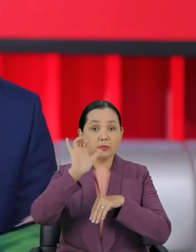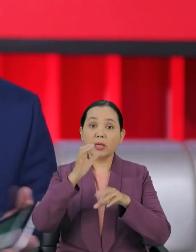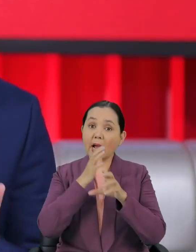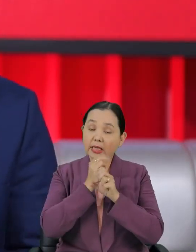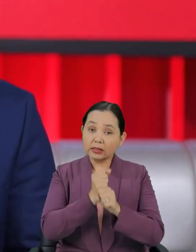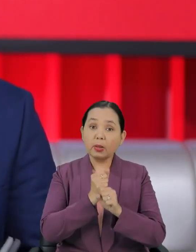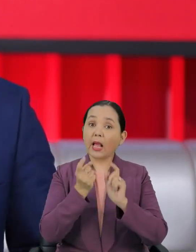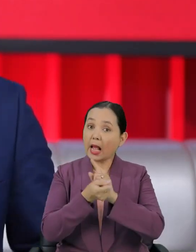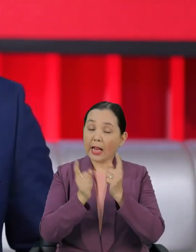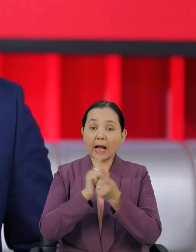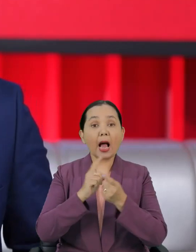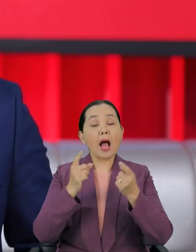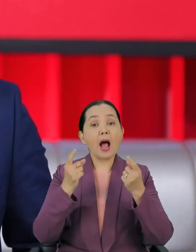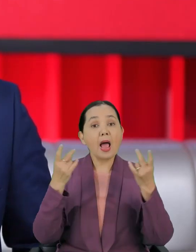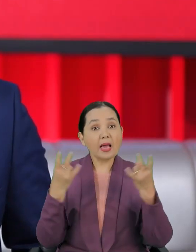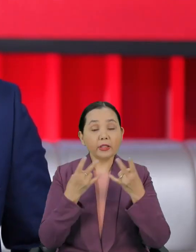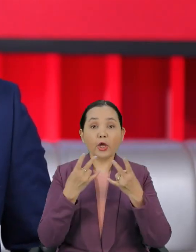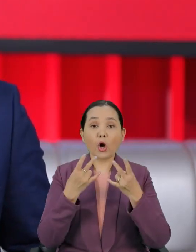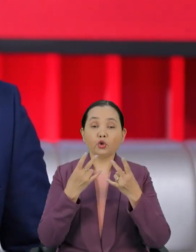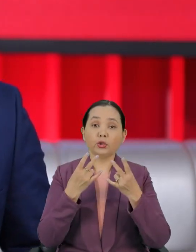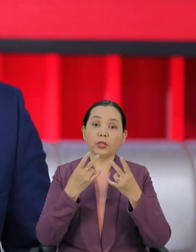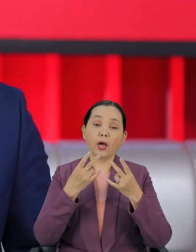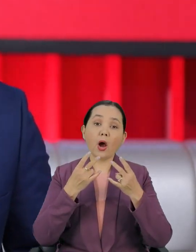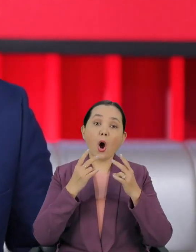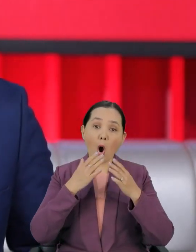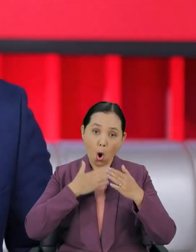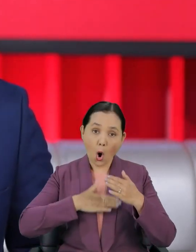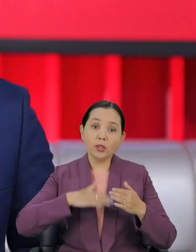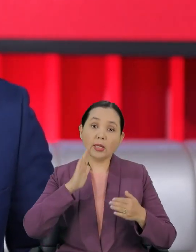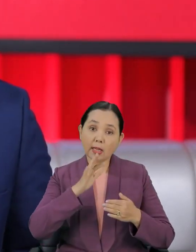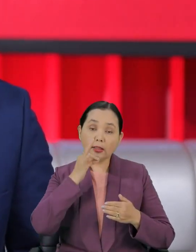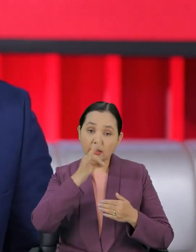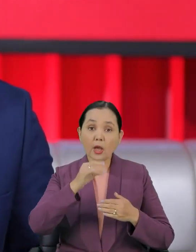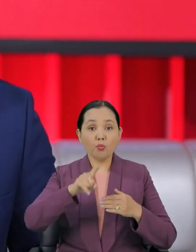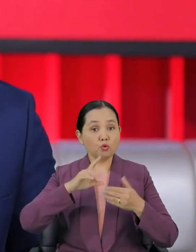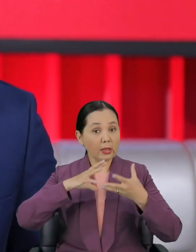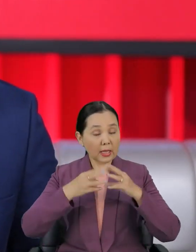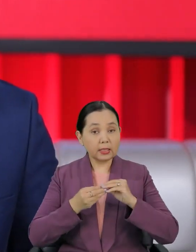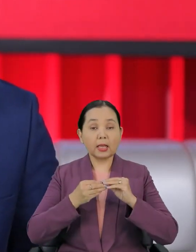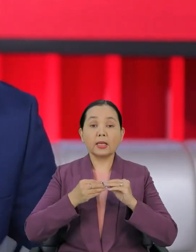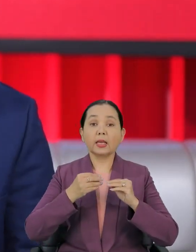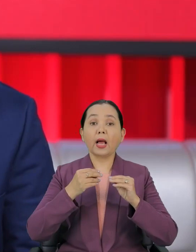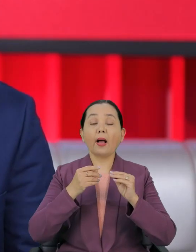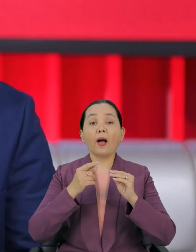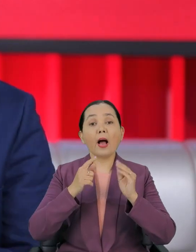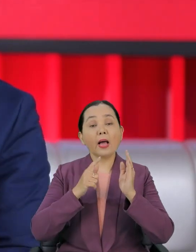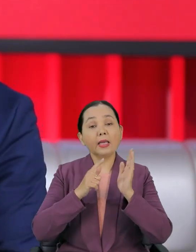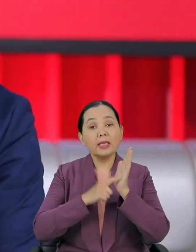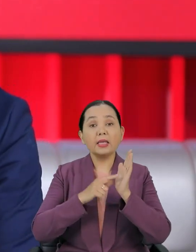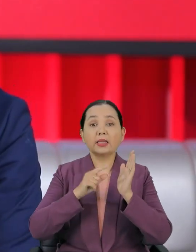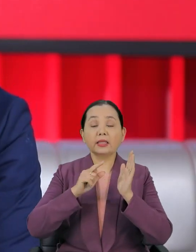qisqartirish evaziga ehtiyojni qondiriladi degan ma'lumotni keltirib o'tilgan va buning natijasida 7-8 million